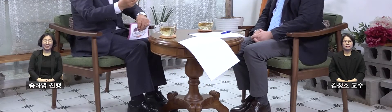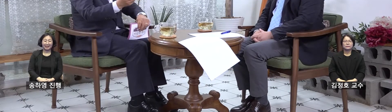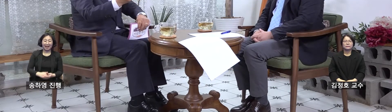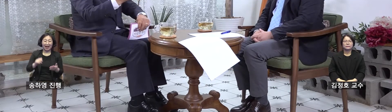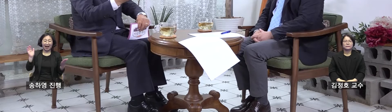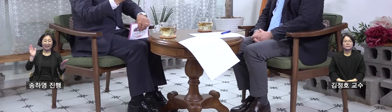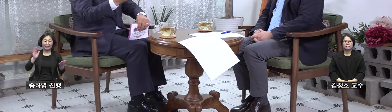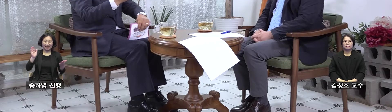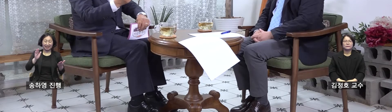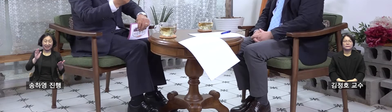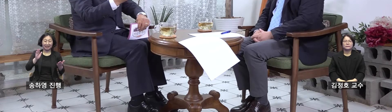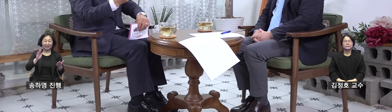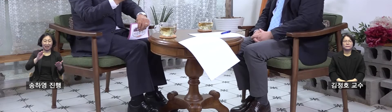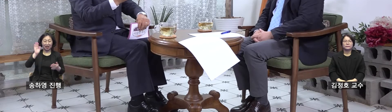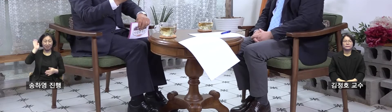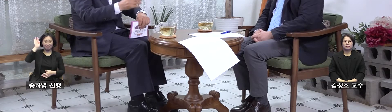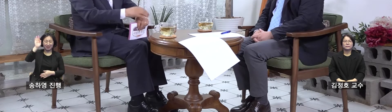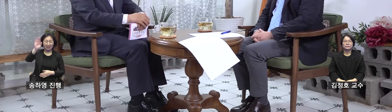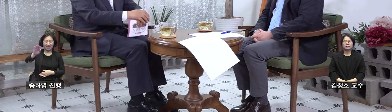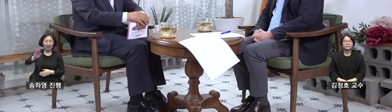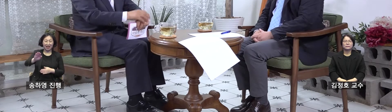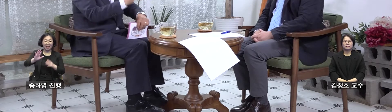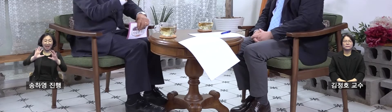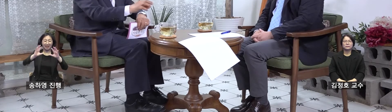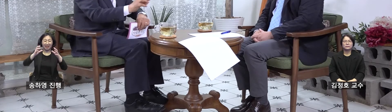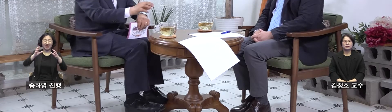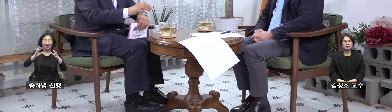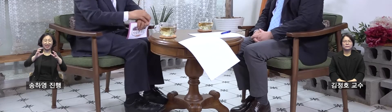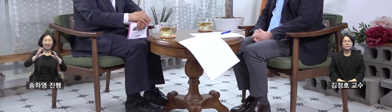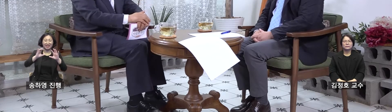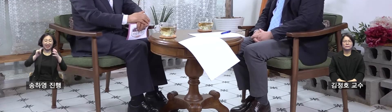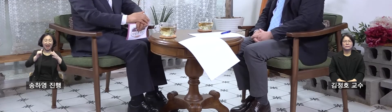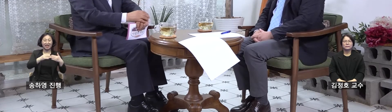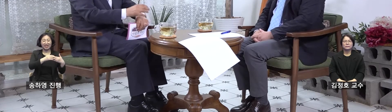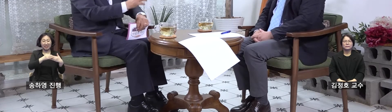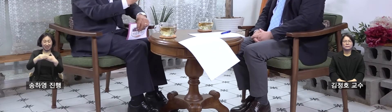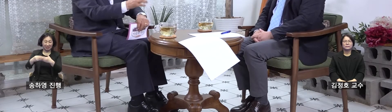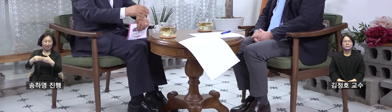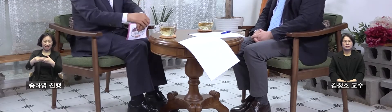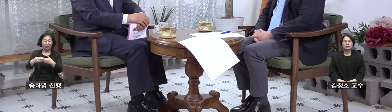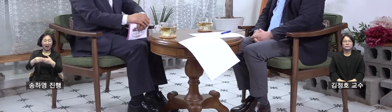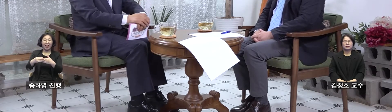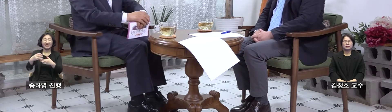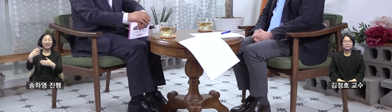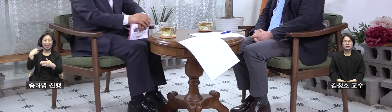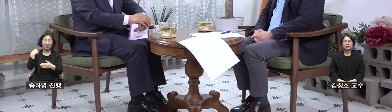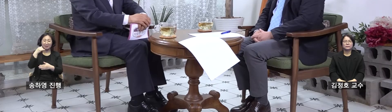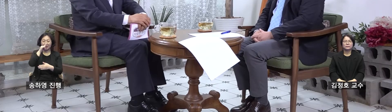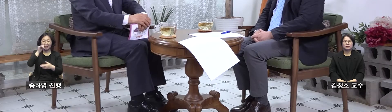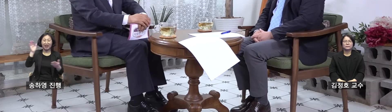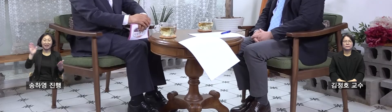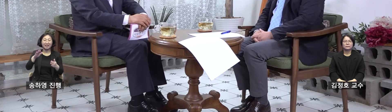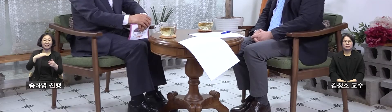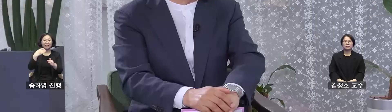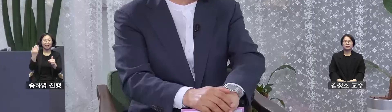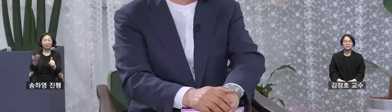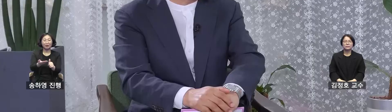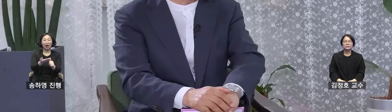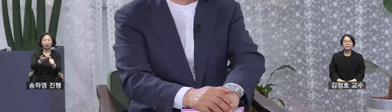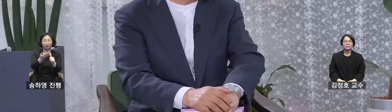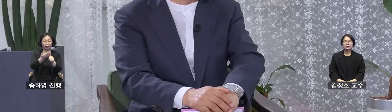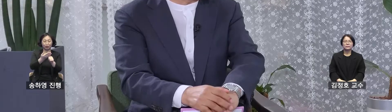미래 세대를 이끌 참 중요한 학생들을 가르치는 것 외에도 네. 또 이렇게 수많은